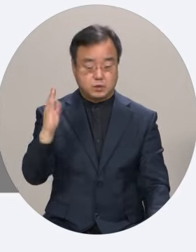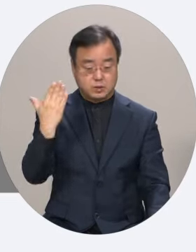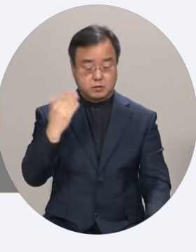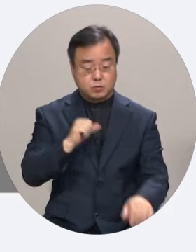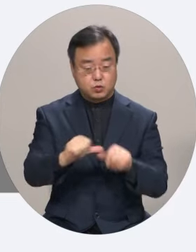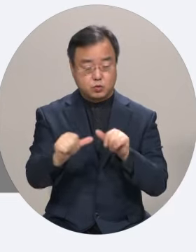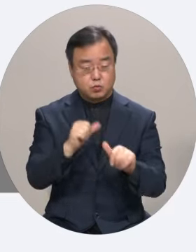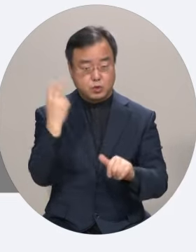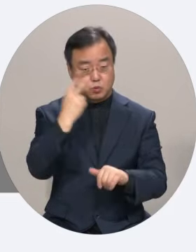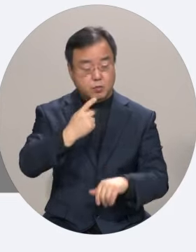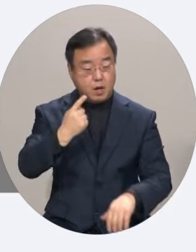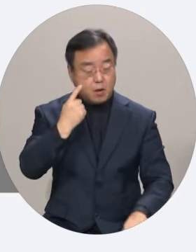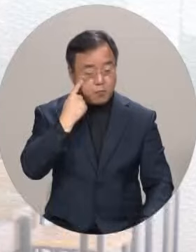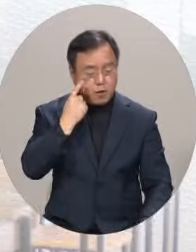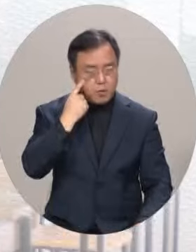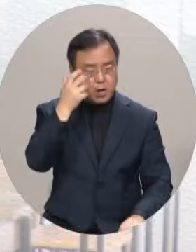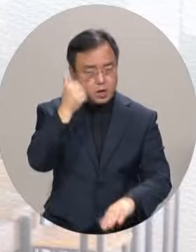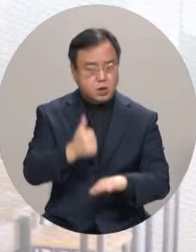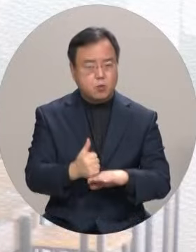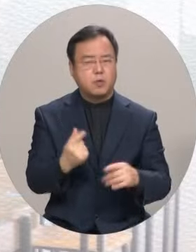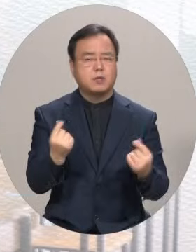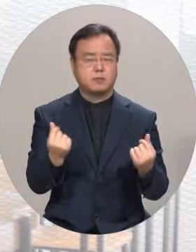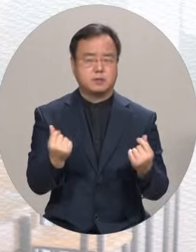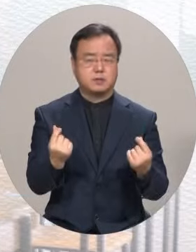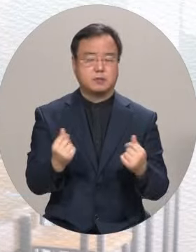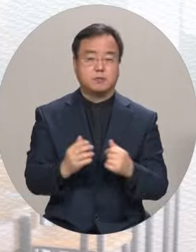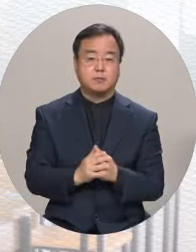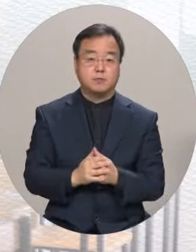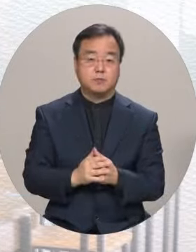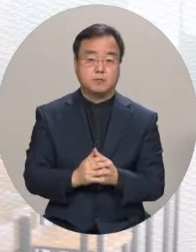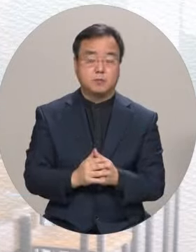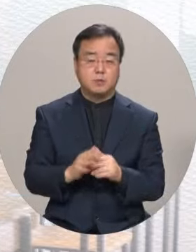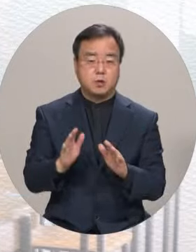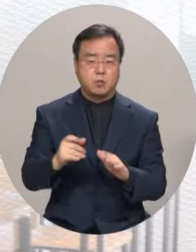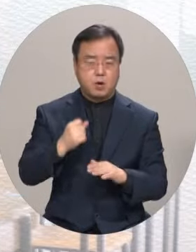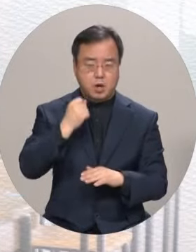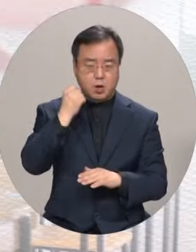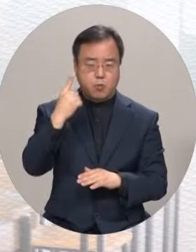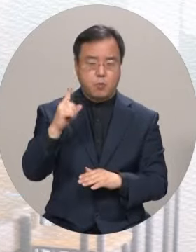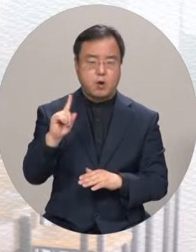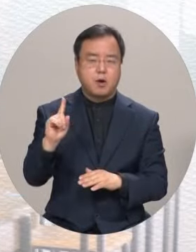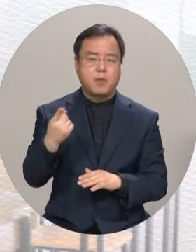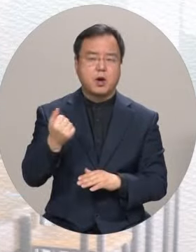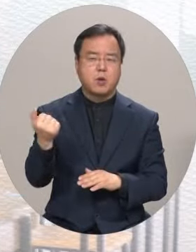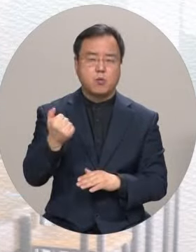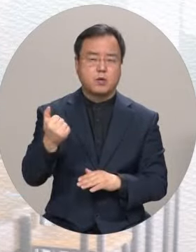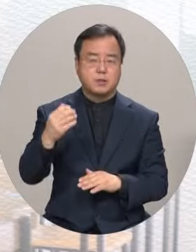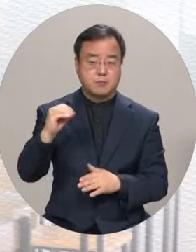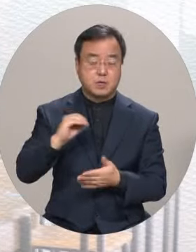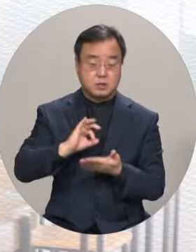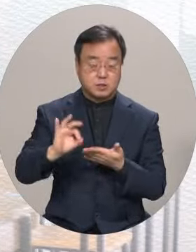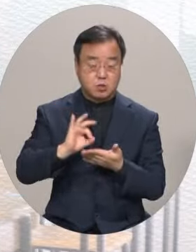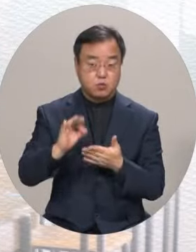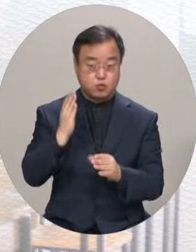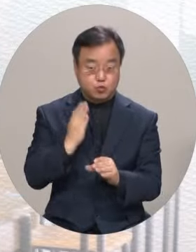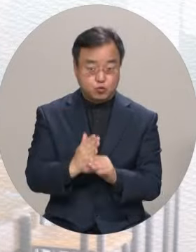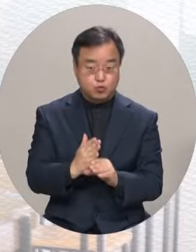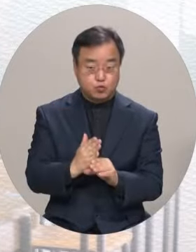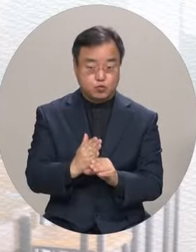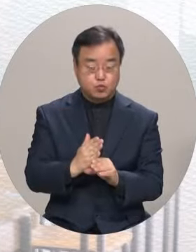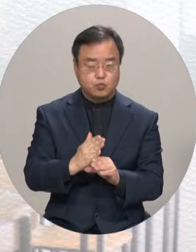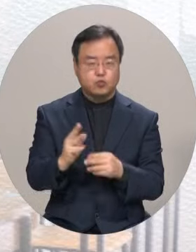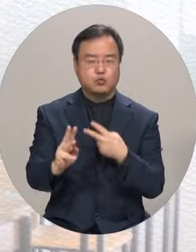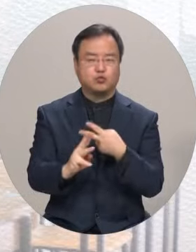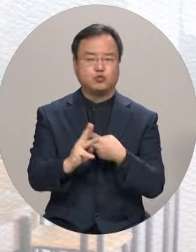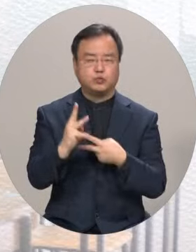조사에서도 좀 비슷한 결과가 나왔는데요 월 150만 원 이상을 사교육비로 쓰는 중학교 3학년 학생 학생 가운데